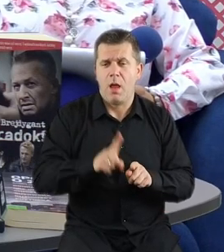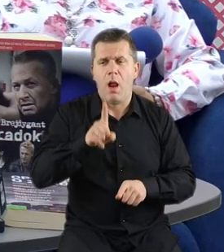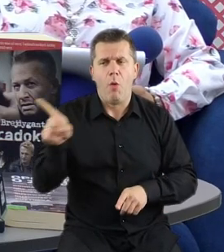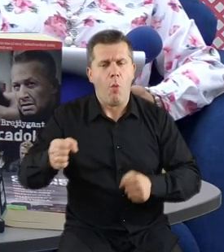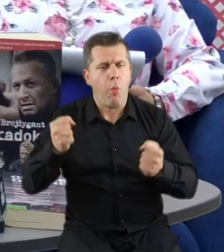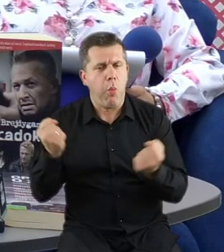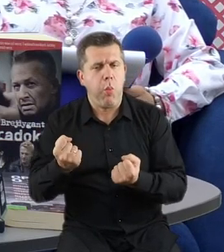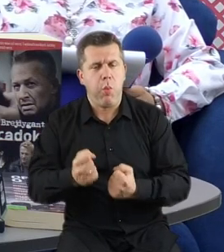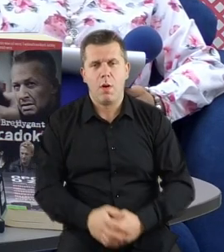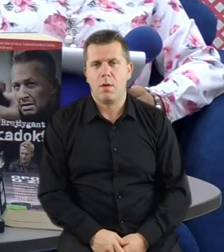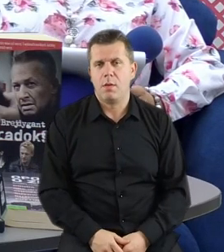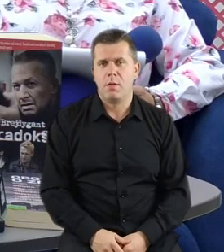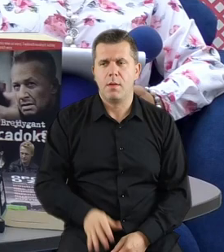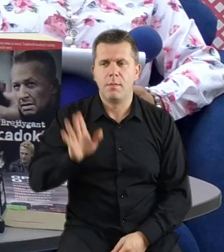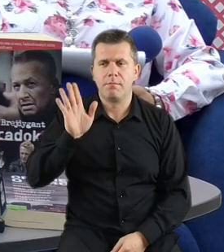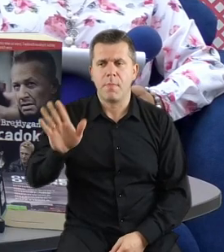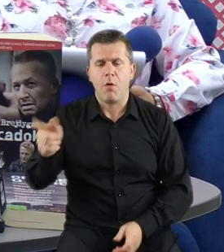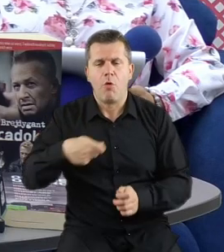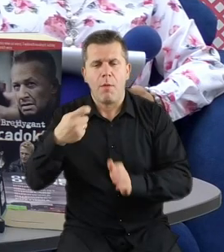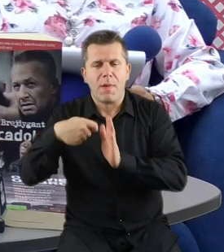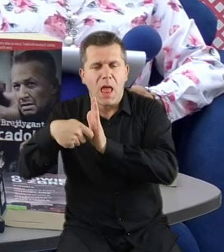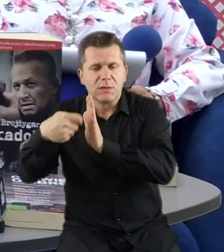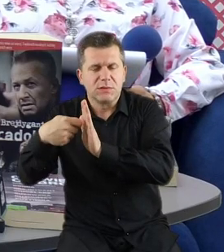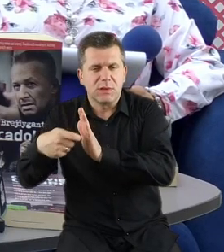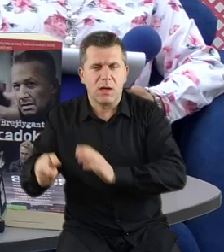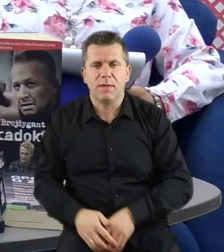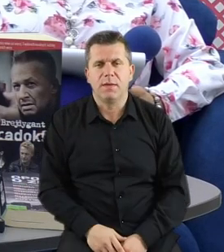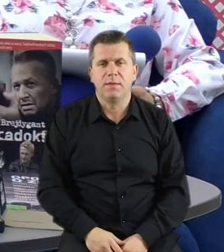tak. No bo on jednak miał to wyreżyserować